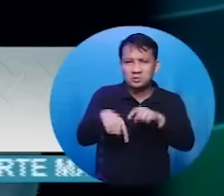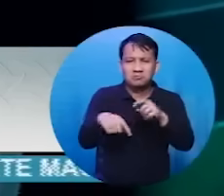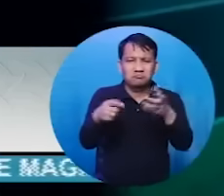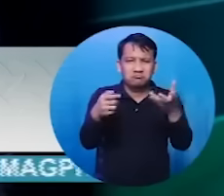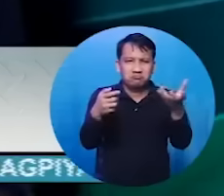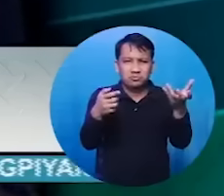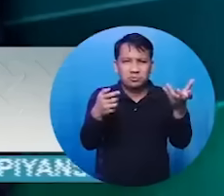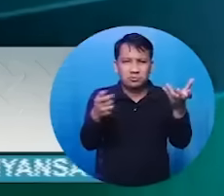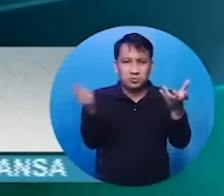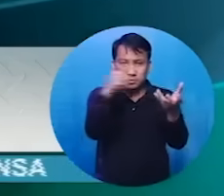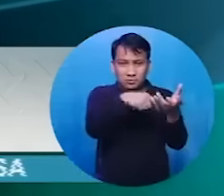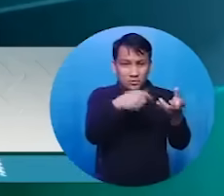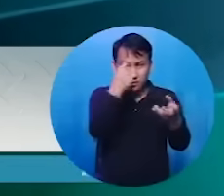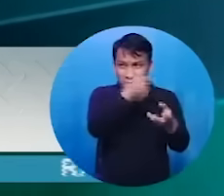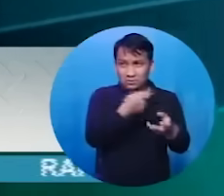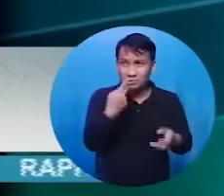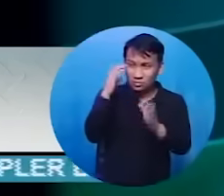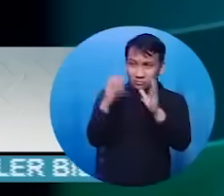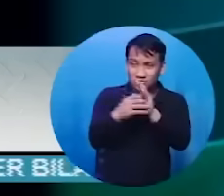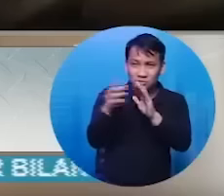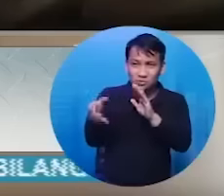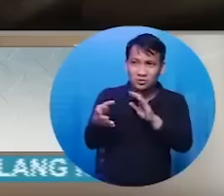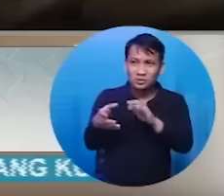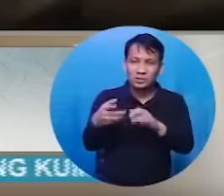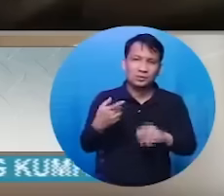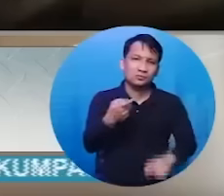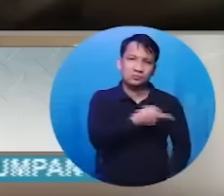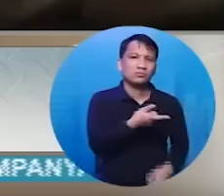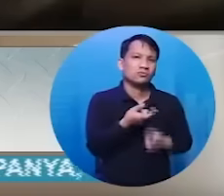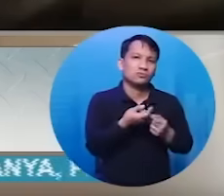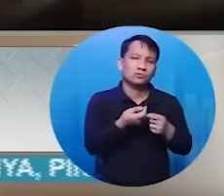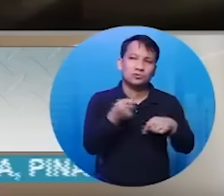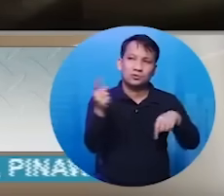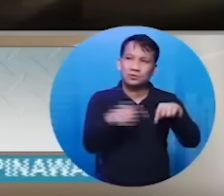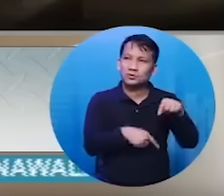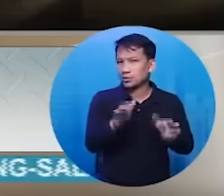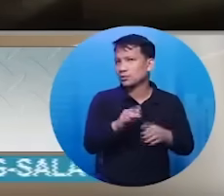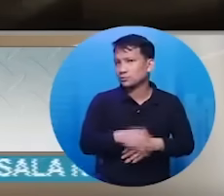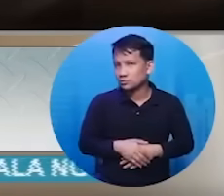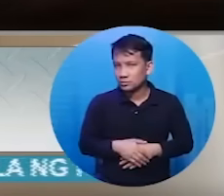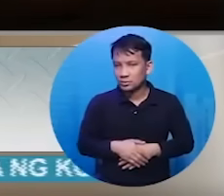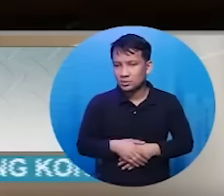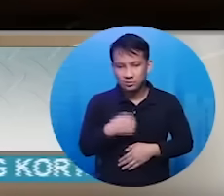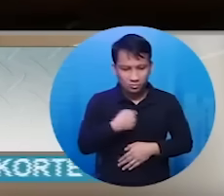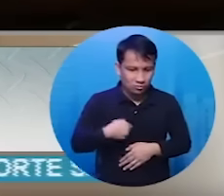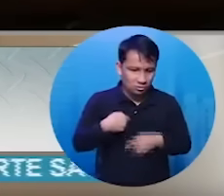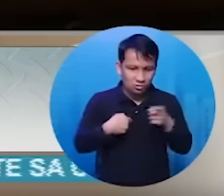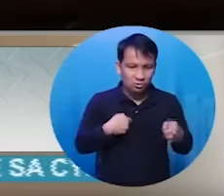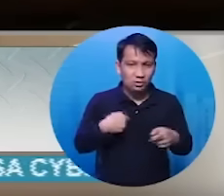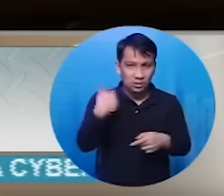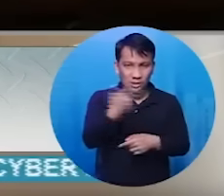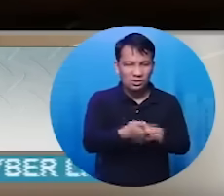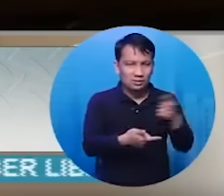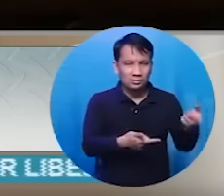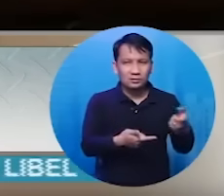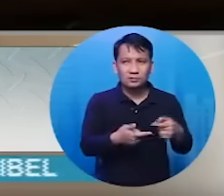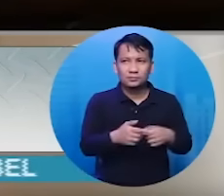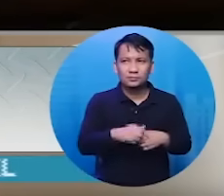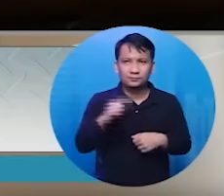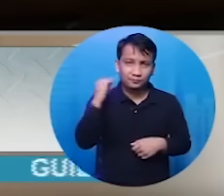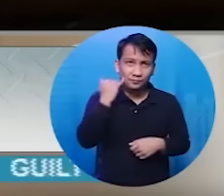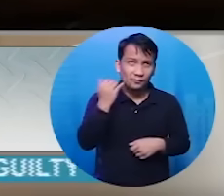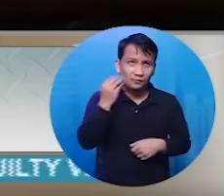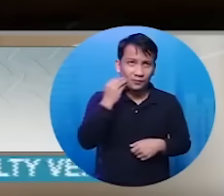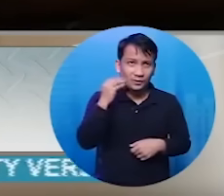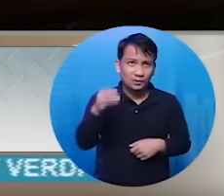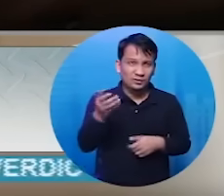siya or makukulong siya. Nakita ko po yung mga picture, oh. Torture po yung ginagawa sa mga kapatid niya. Hindi ako papayag. Sorry, Chairman. Sorry. Janaline, dalawa